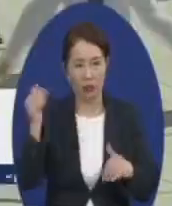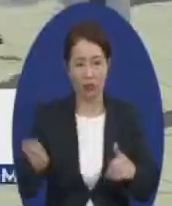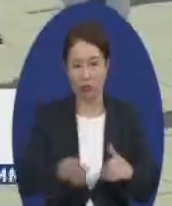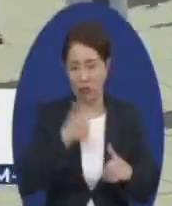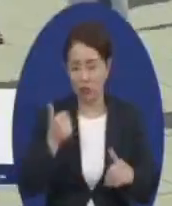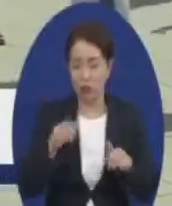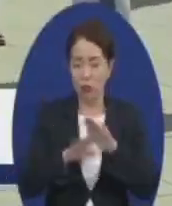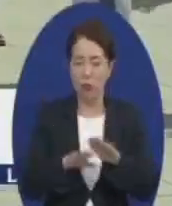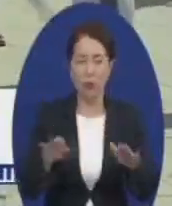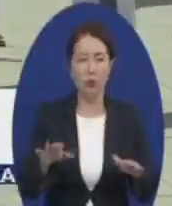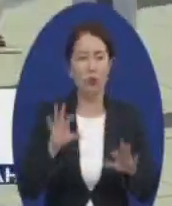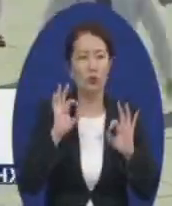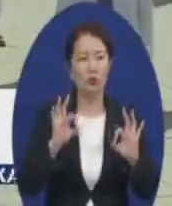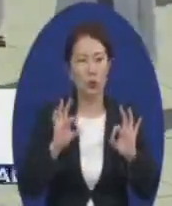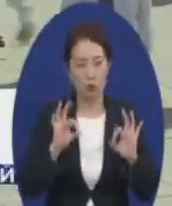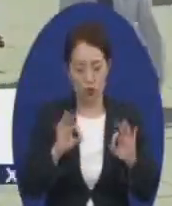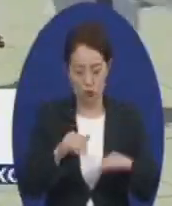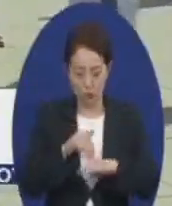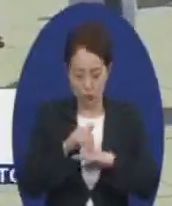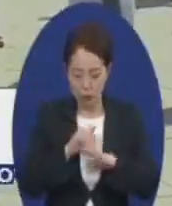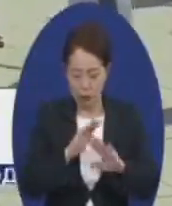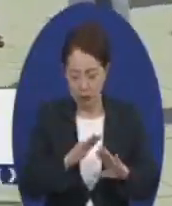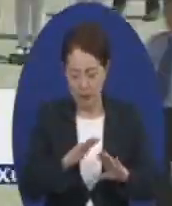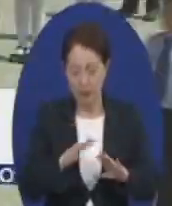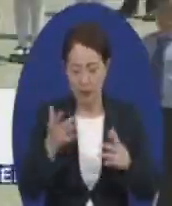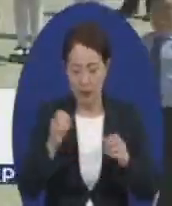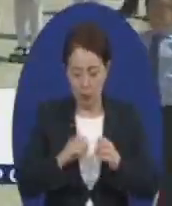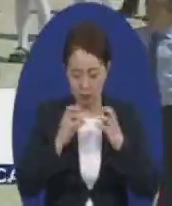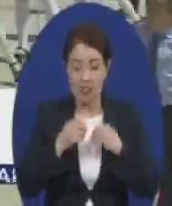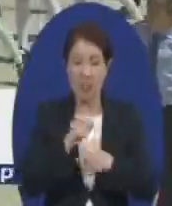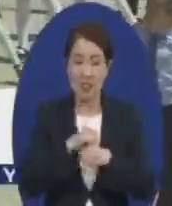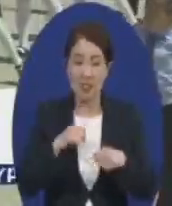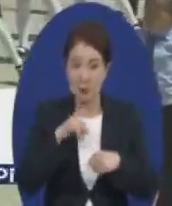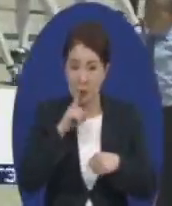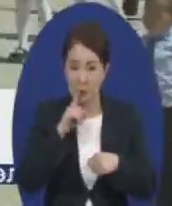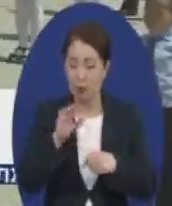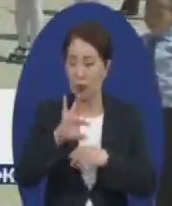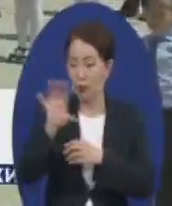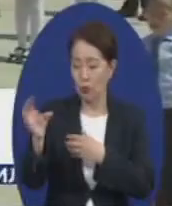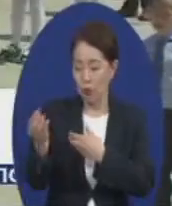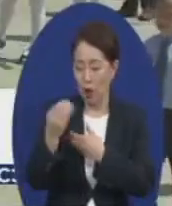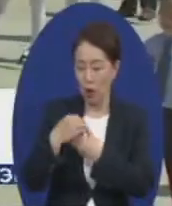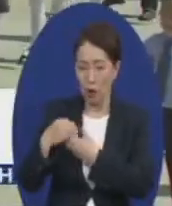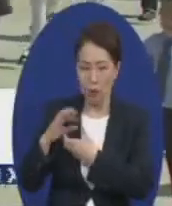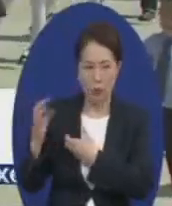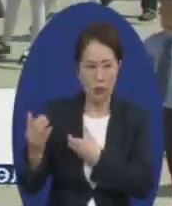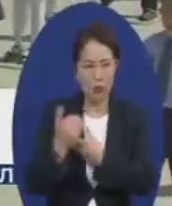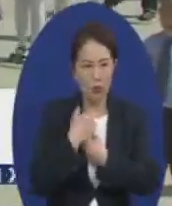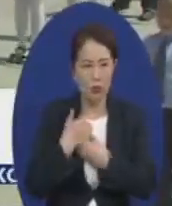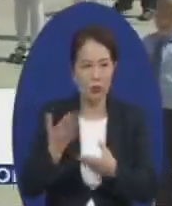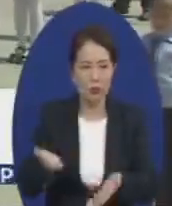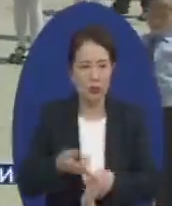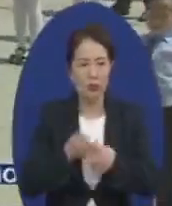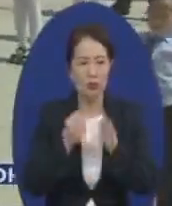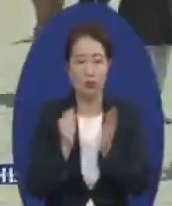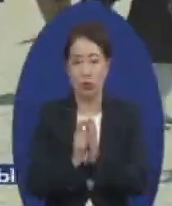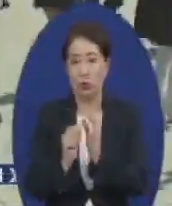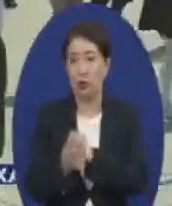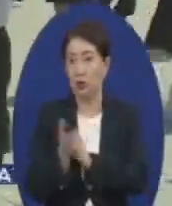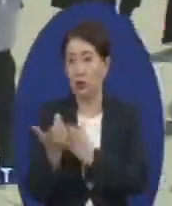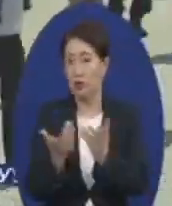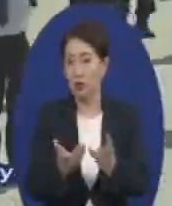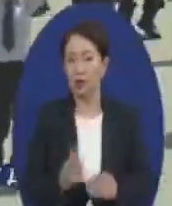байна. Хүүхдүүд зөв төлөвшөлтөй, эрүүл чирэг бүтээл чиргэн болж төлөвшөхөд бүх талын оролцоо чухал гэдгийг талууд онцлсан байна.